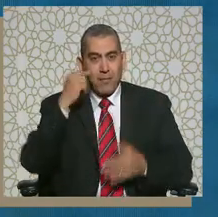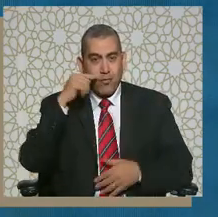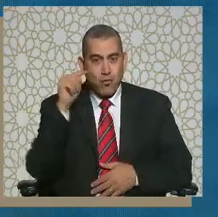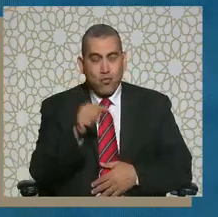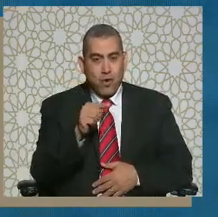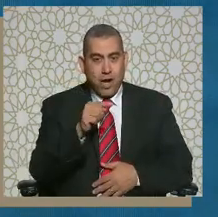الصحابه